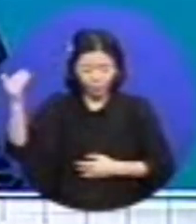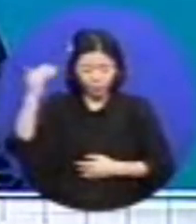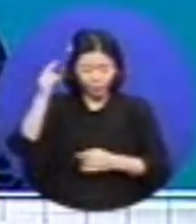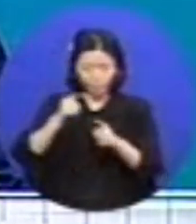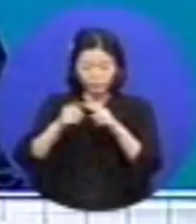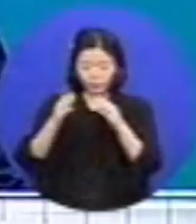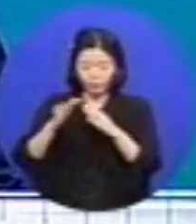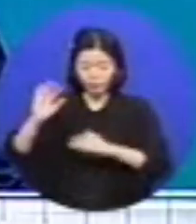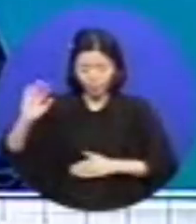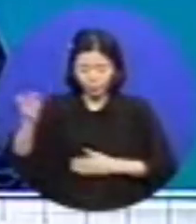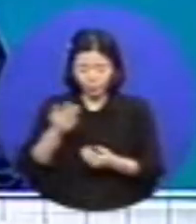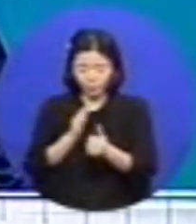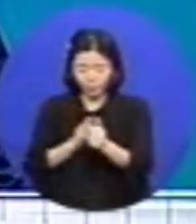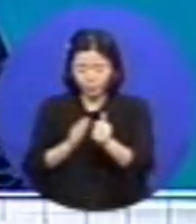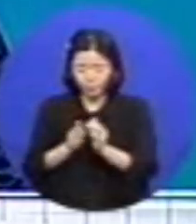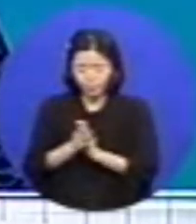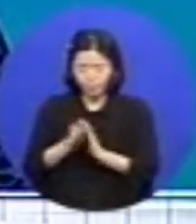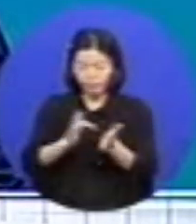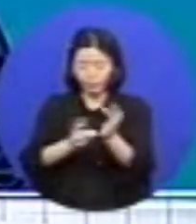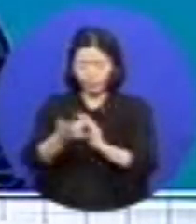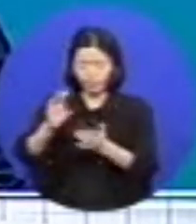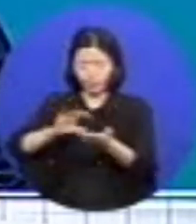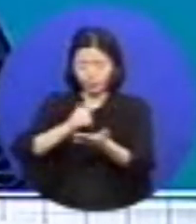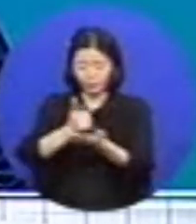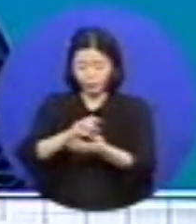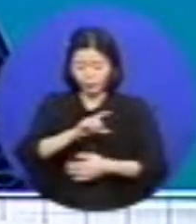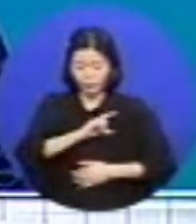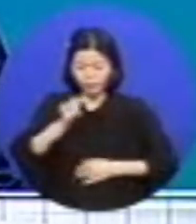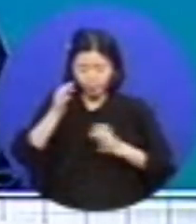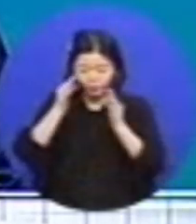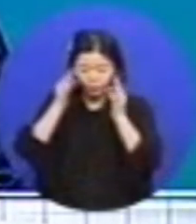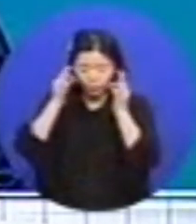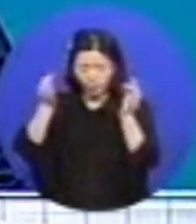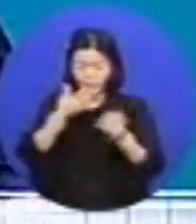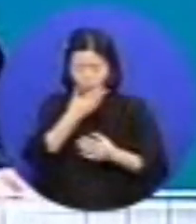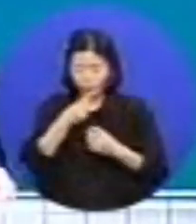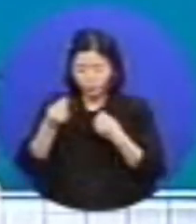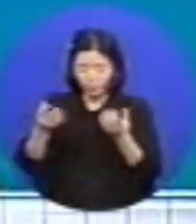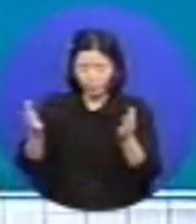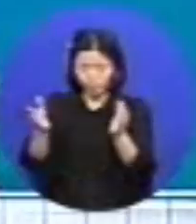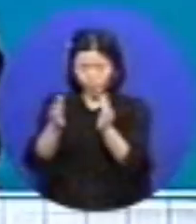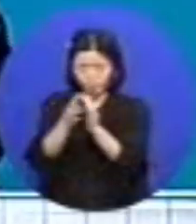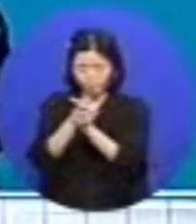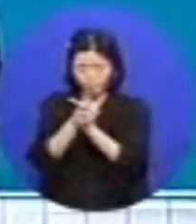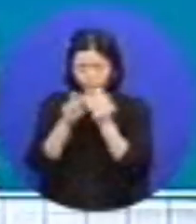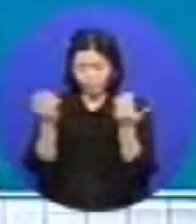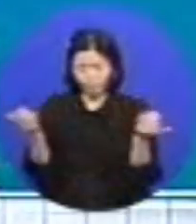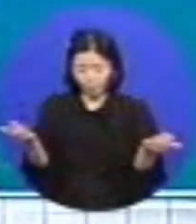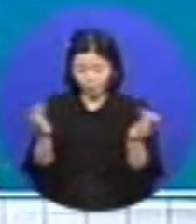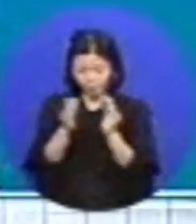해 주옵소서. 예수 그리스도 이름으로 간절히 축복하며 기도합니다. 아멘.